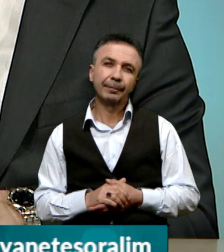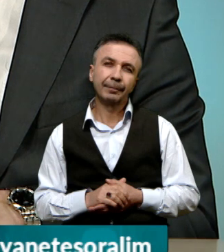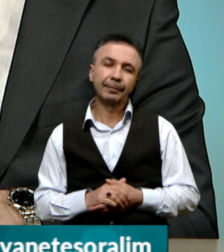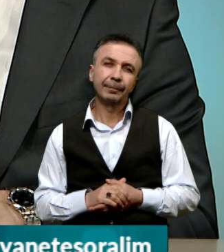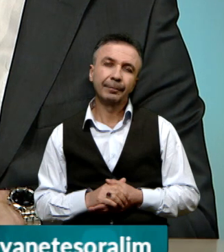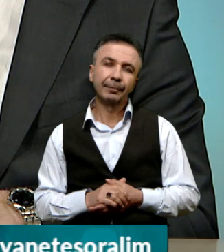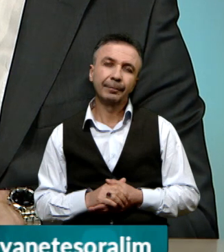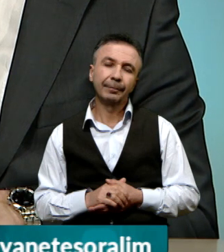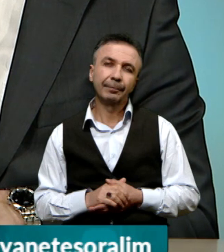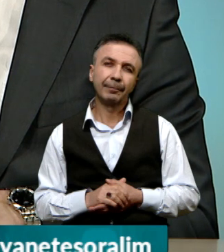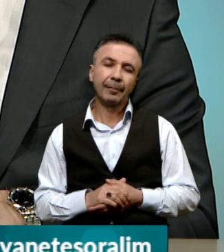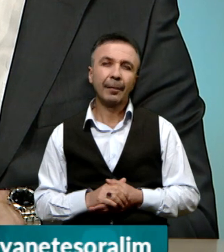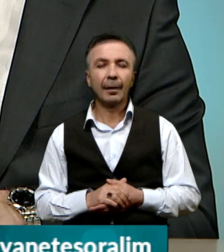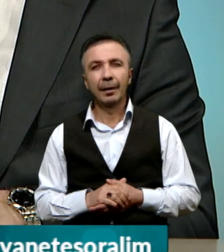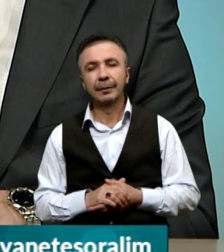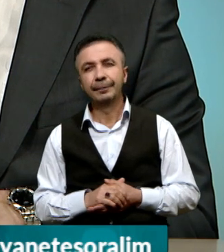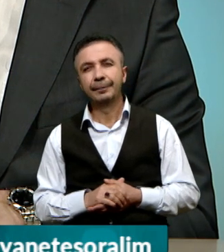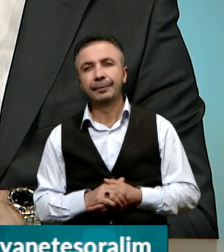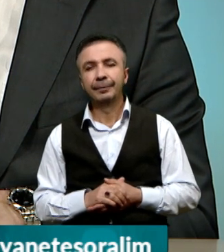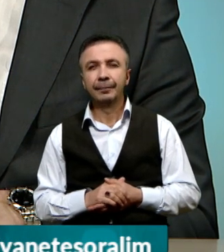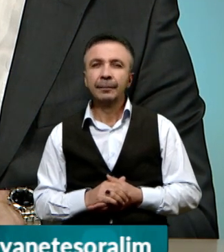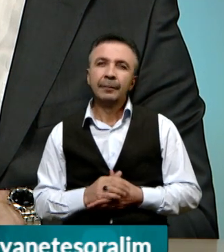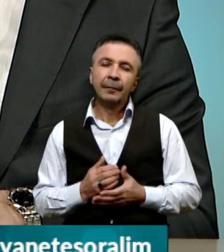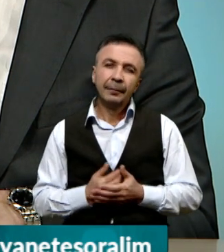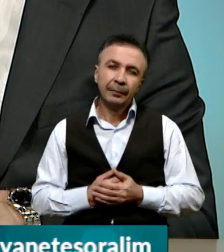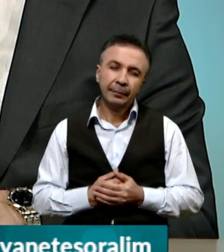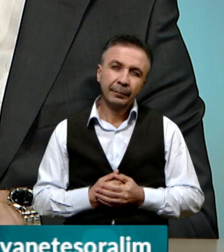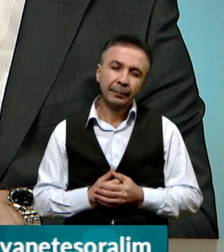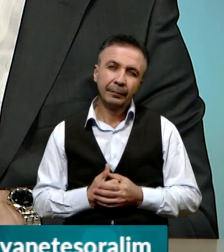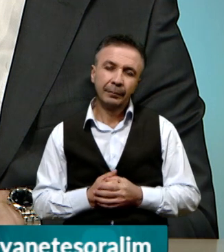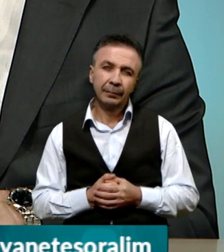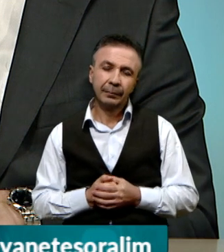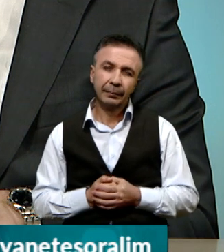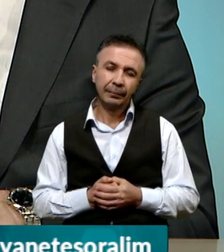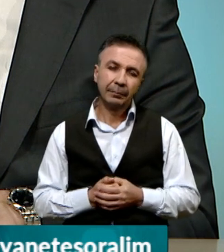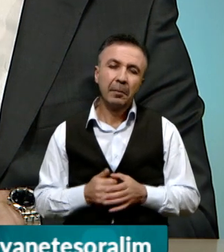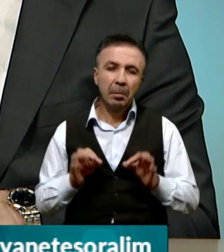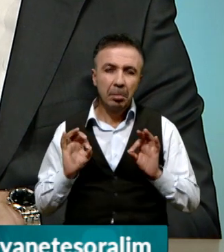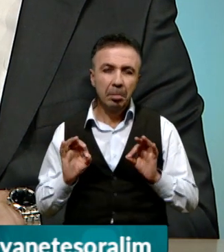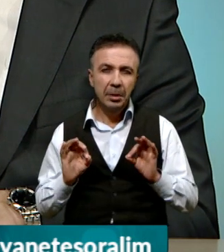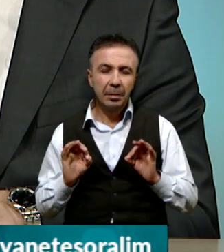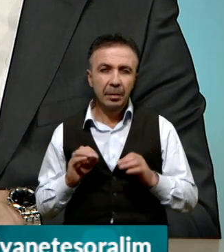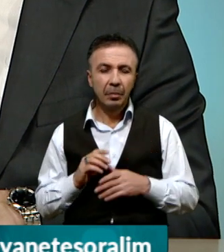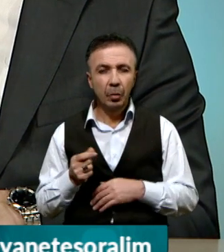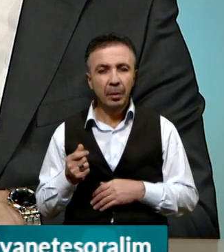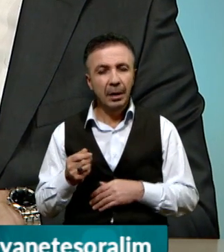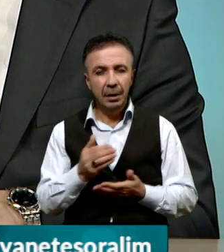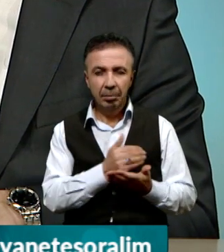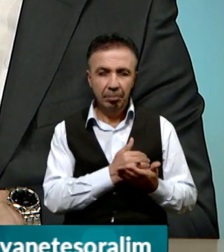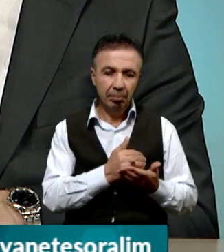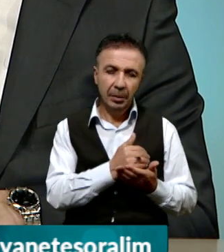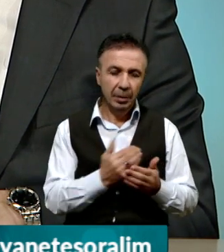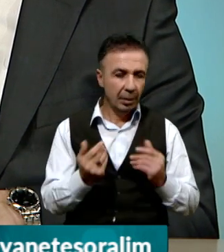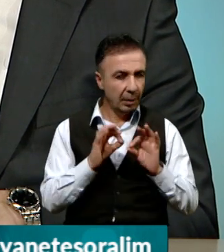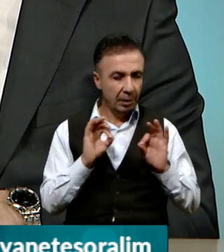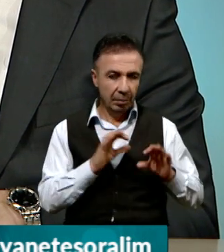de güzellikler ihsan etsin. Kardeşlerimizi de öpüyorum ben. Evet hocam şimdi bu paralar birikiyor. Allah razı olsun. Biz